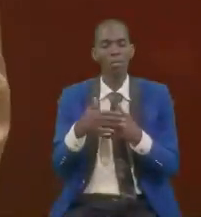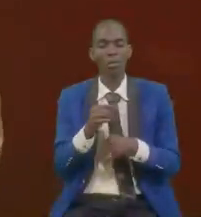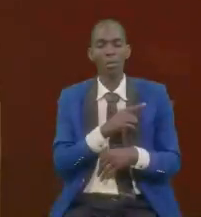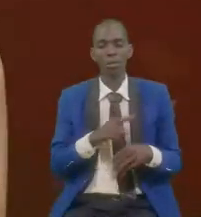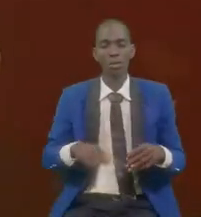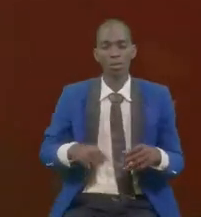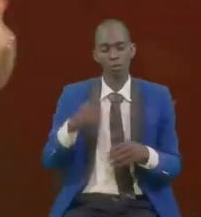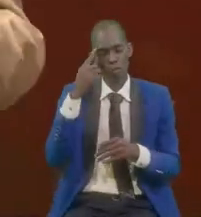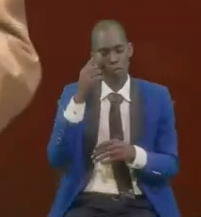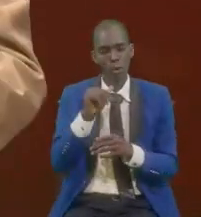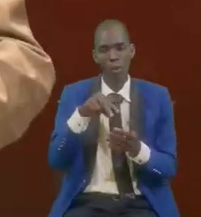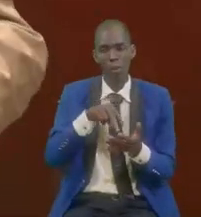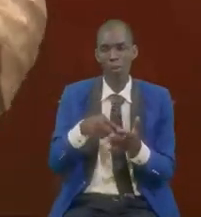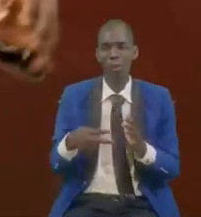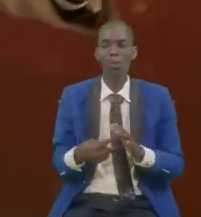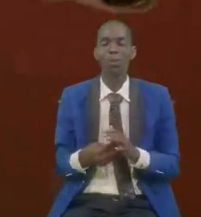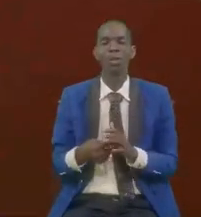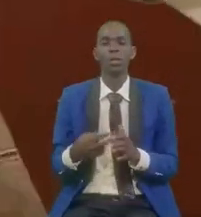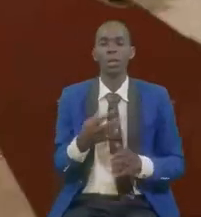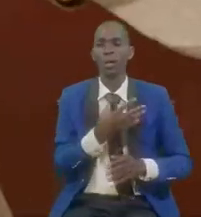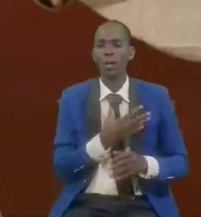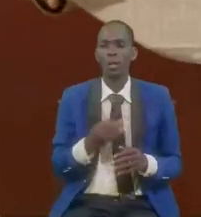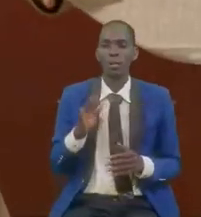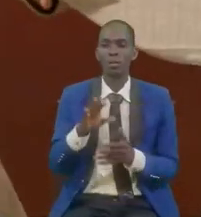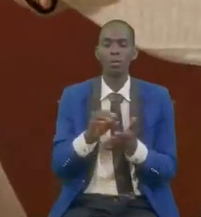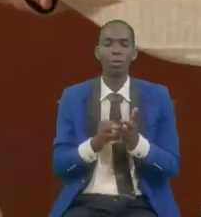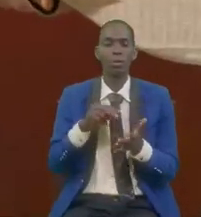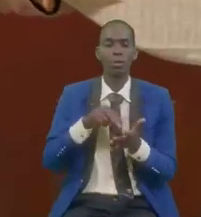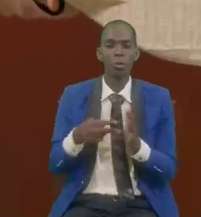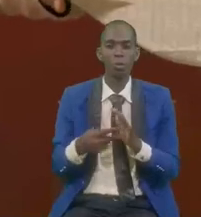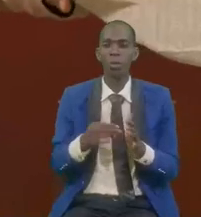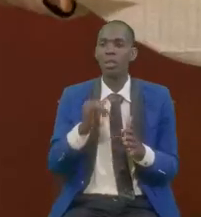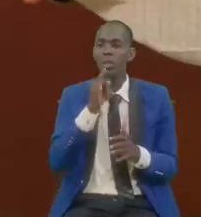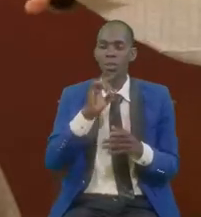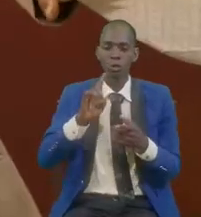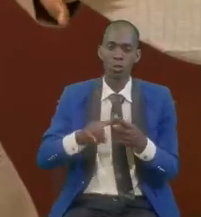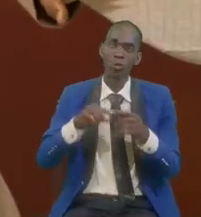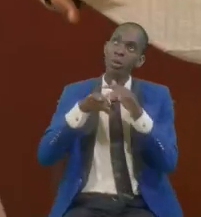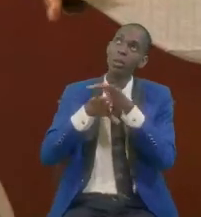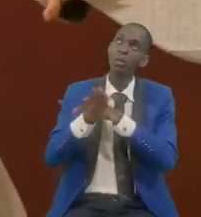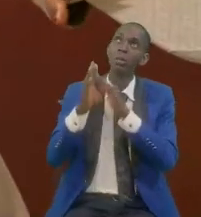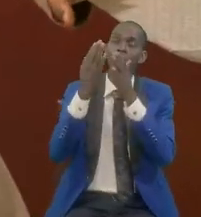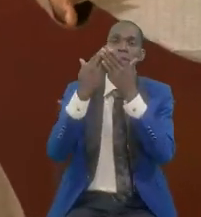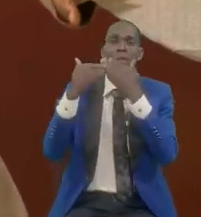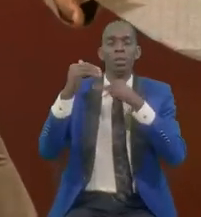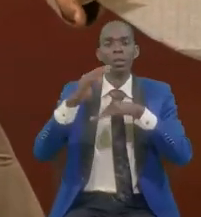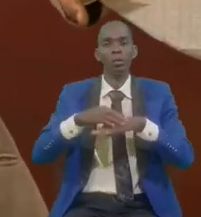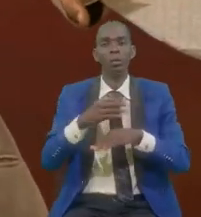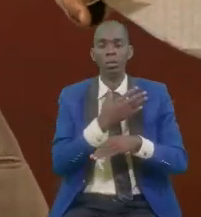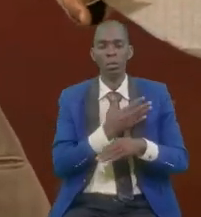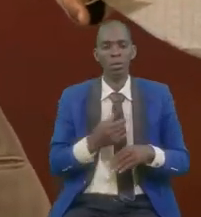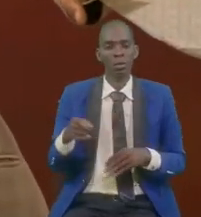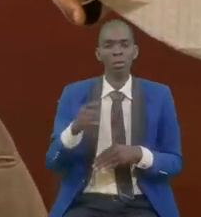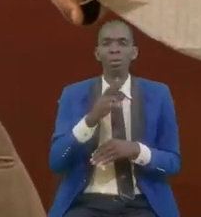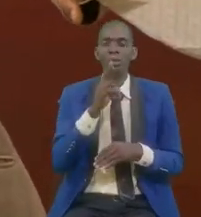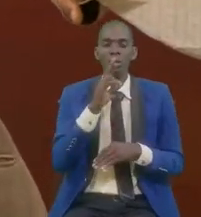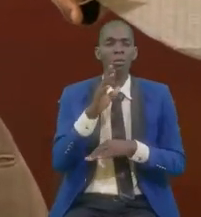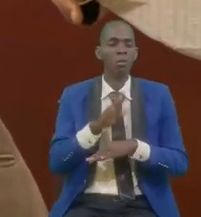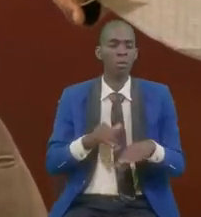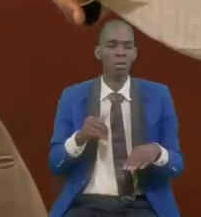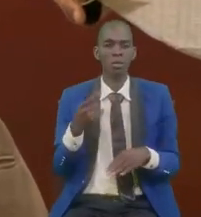qui cherchent le Seigneur pour un objectif, leur objectif, c'est d'aller au ciel. Et ils sont